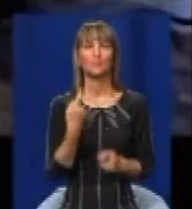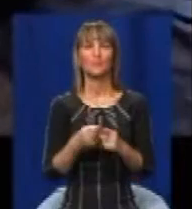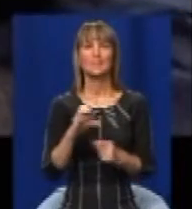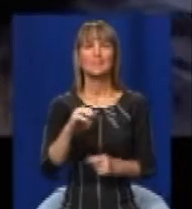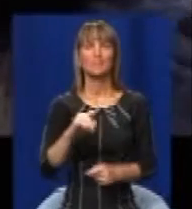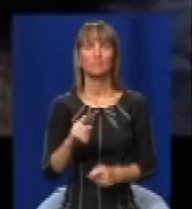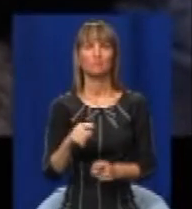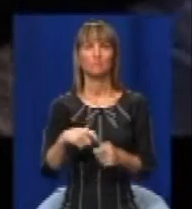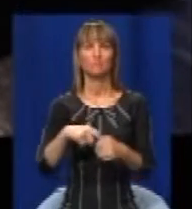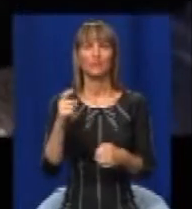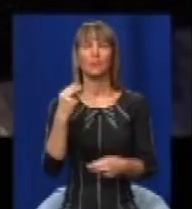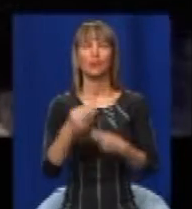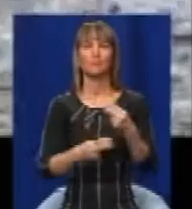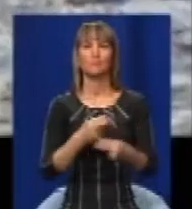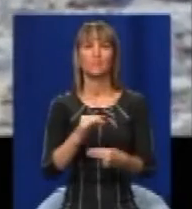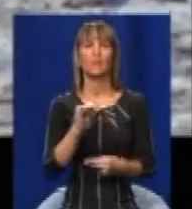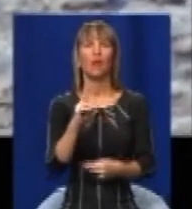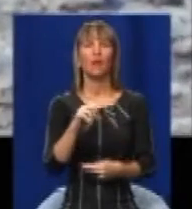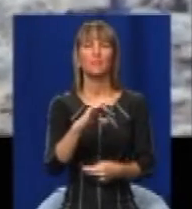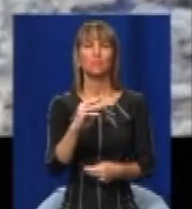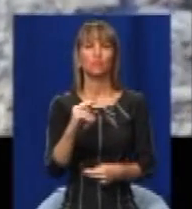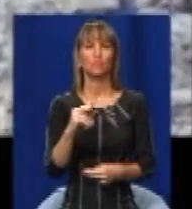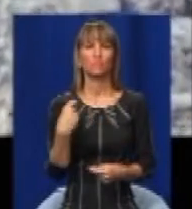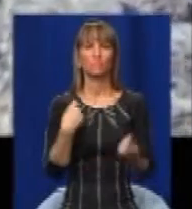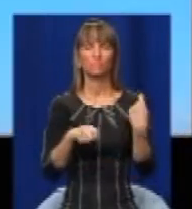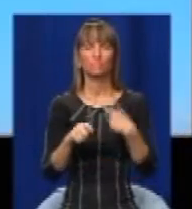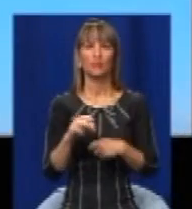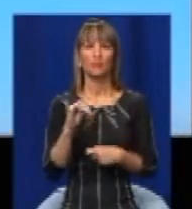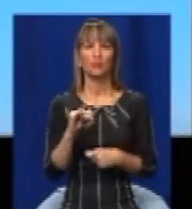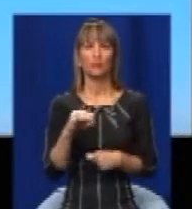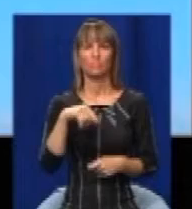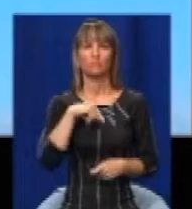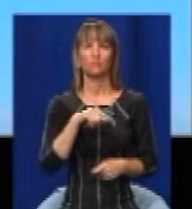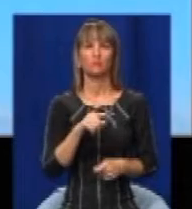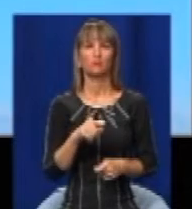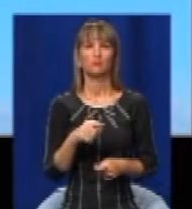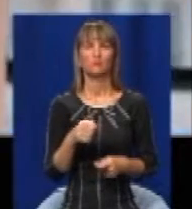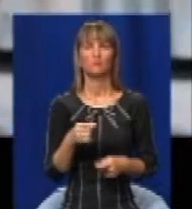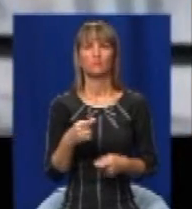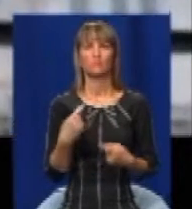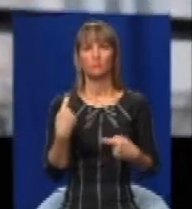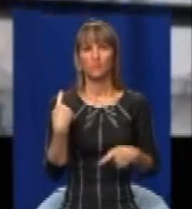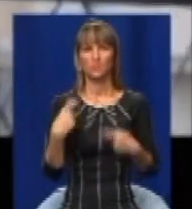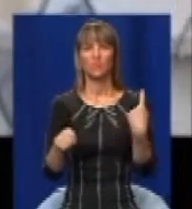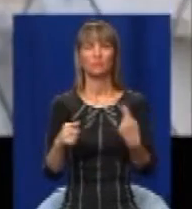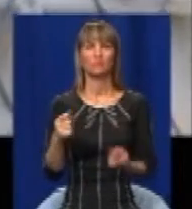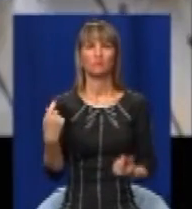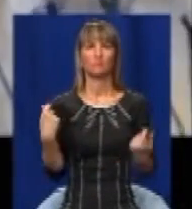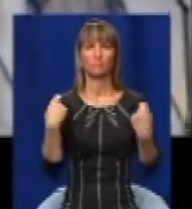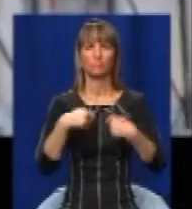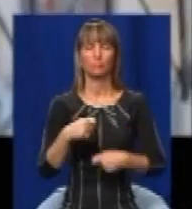стиль виключає традиційні і класичні елементи одягу і характеризується випадковим поєднанням предметів одягу